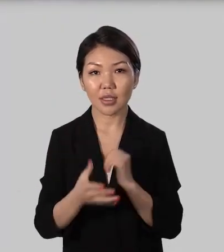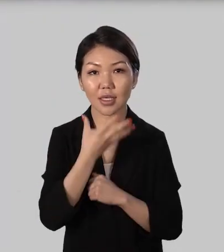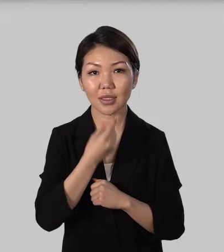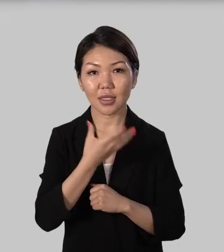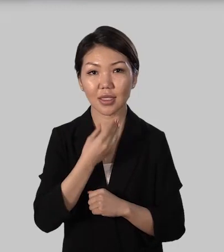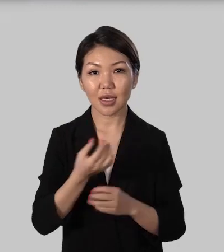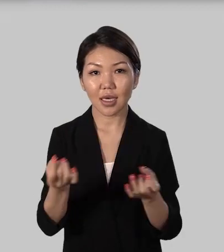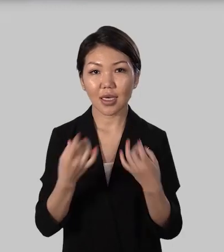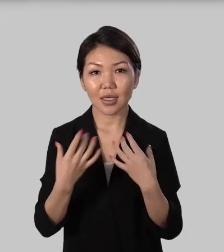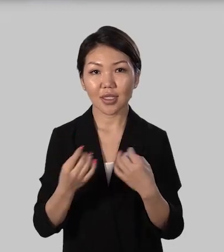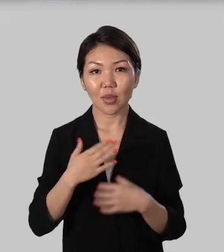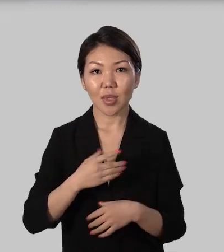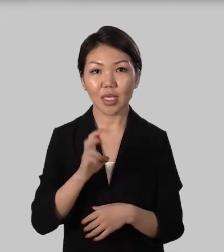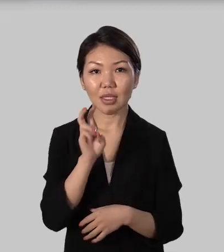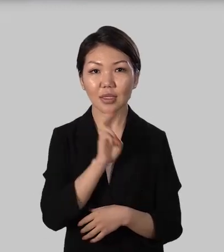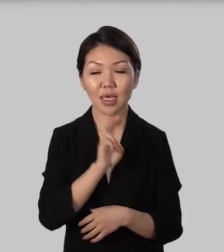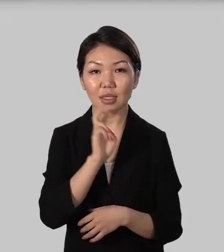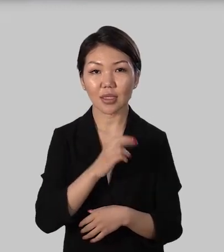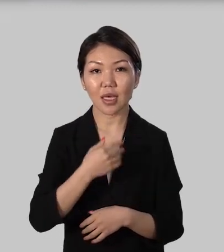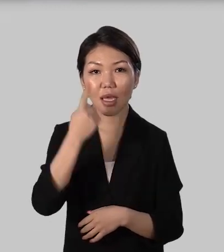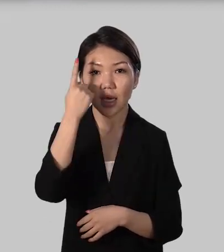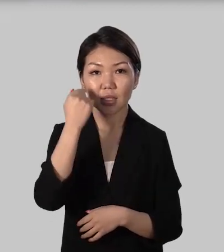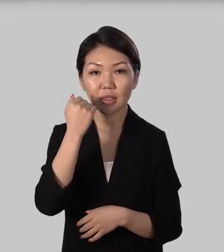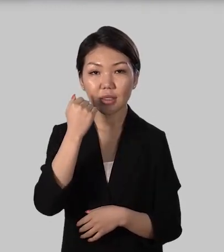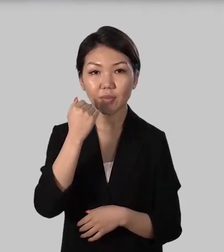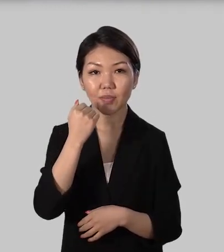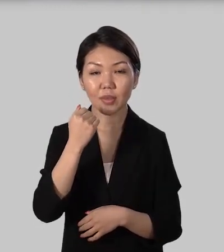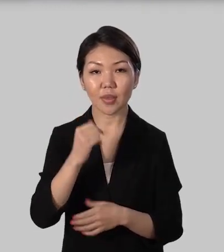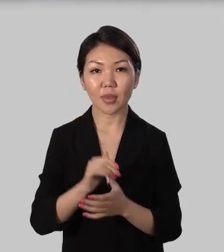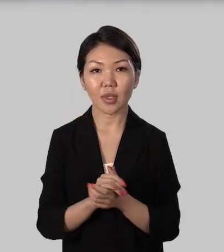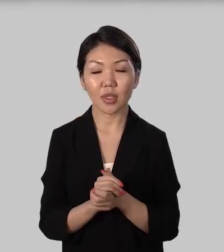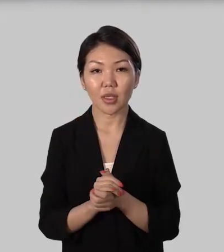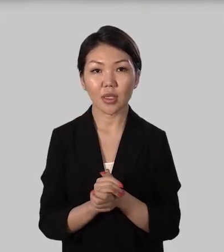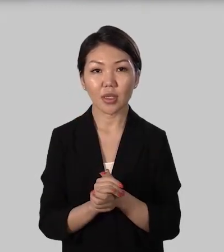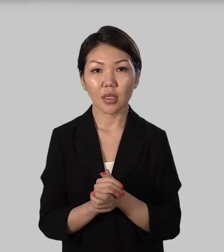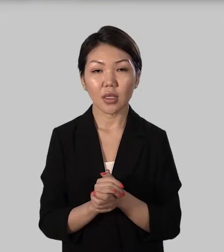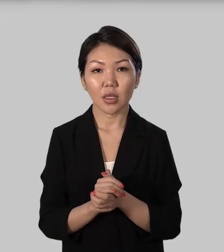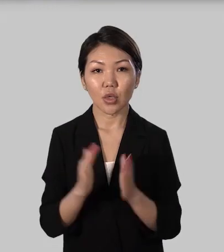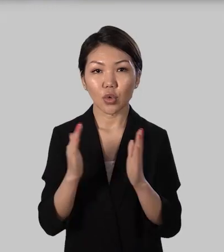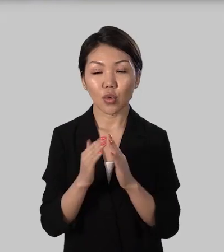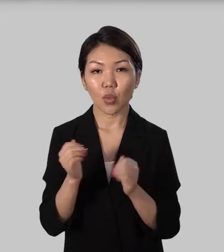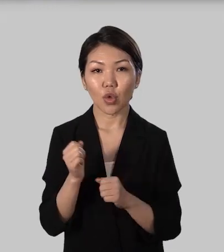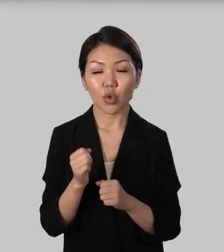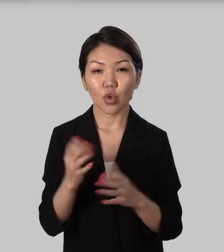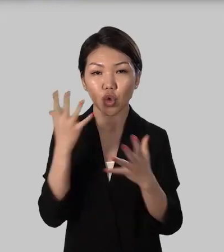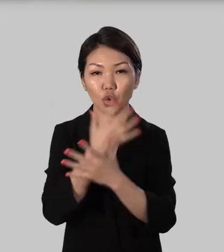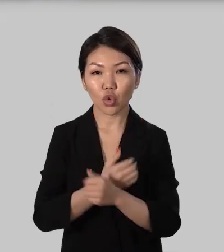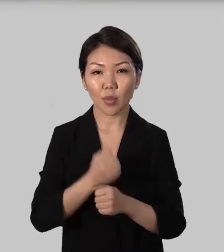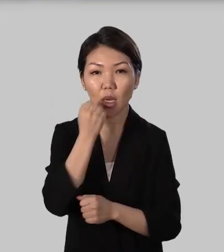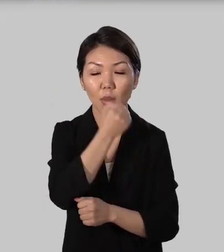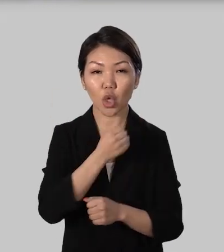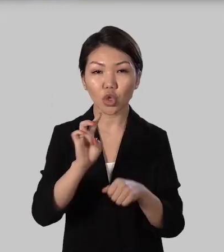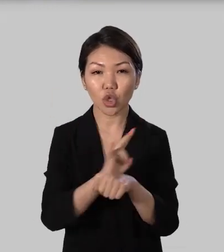рассказывает не сказки я знаю за домом тёмная-тёмная морозно морозная ночь